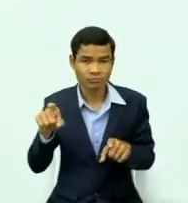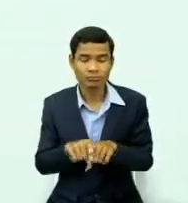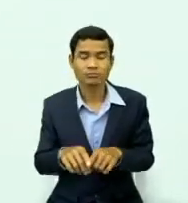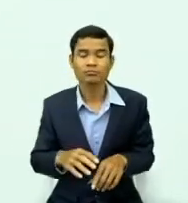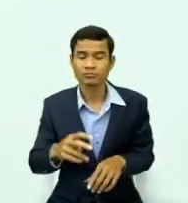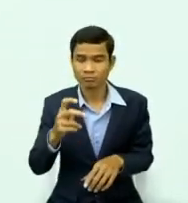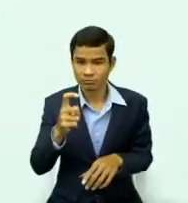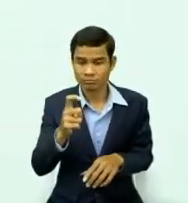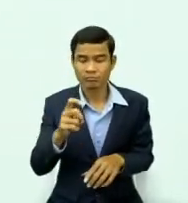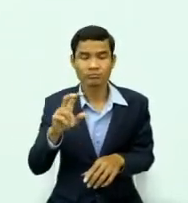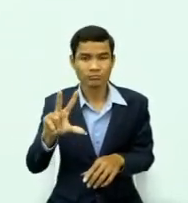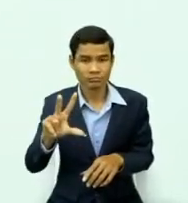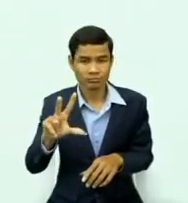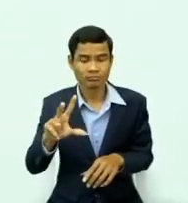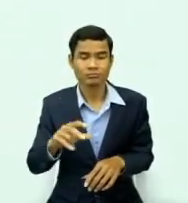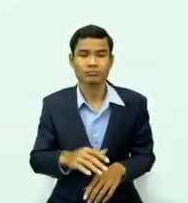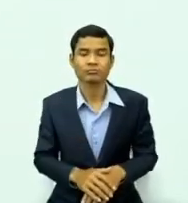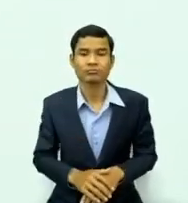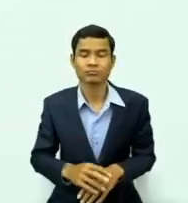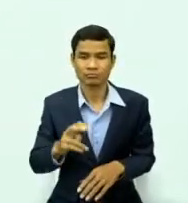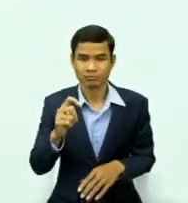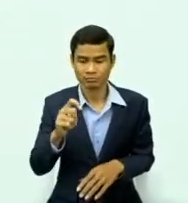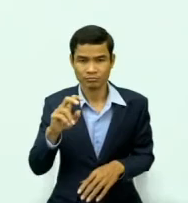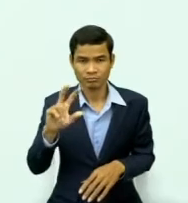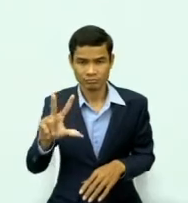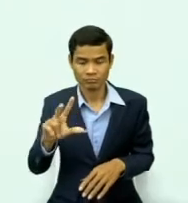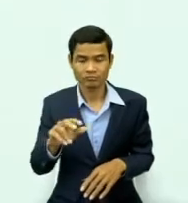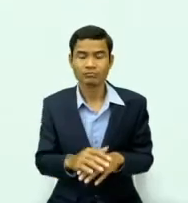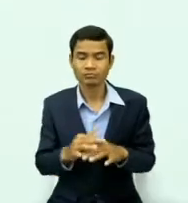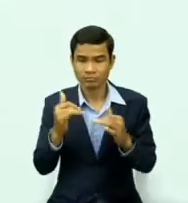Chà khó khờ. Nè con.